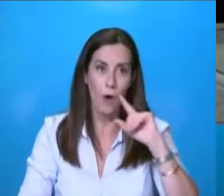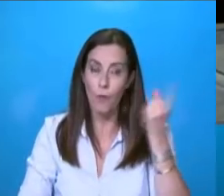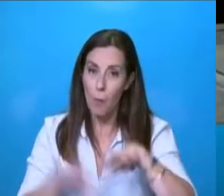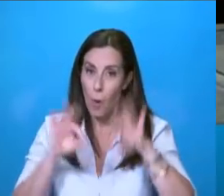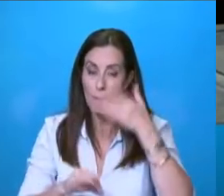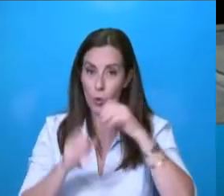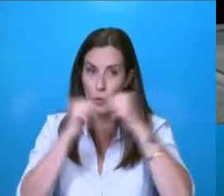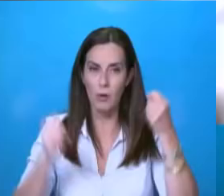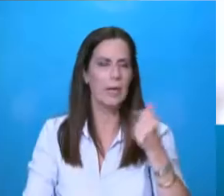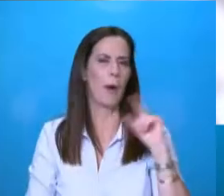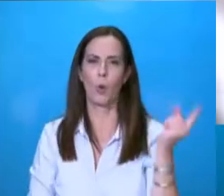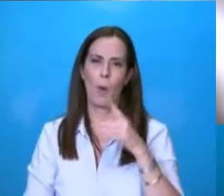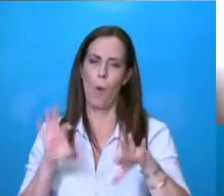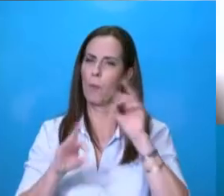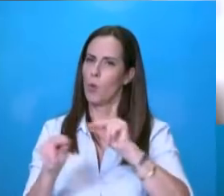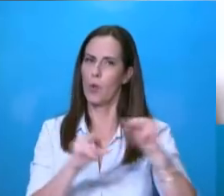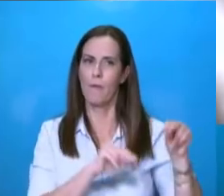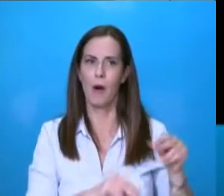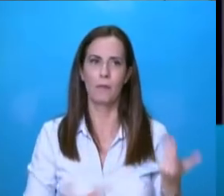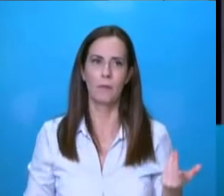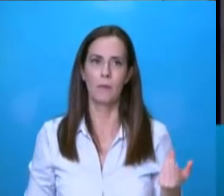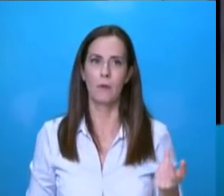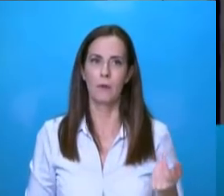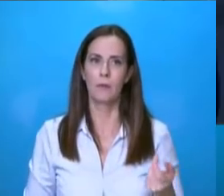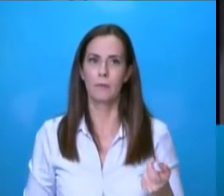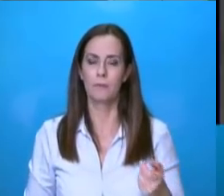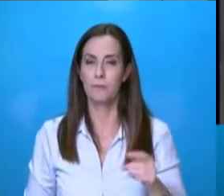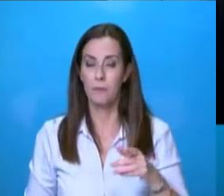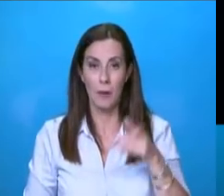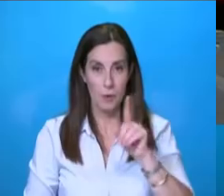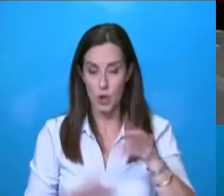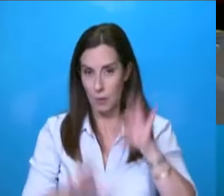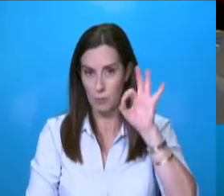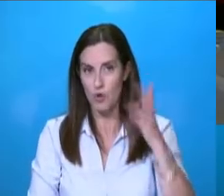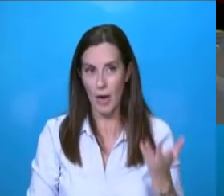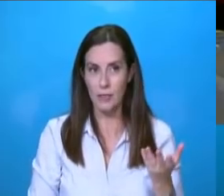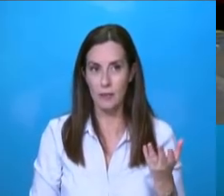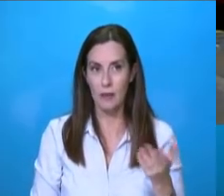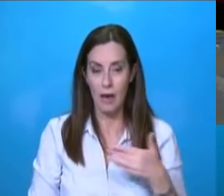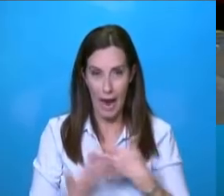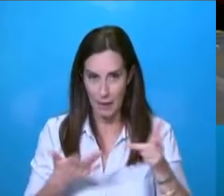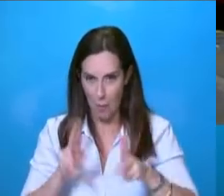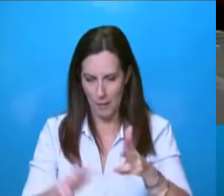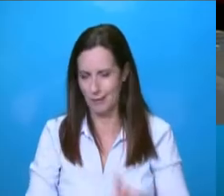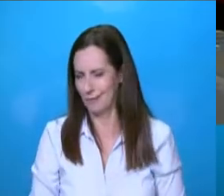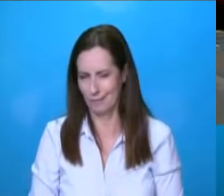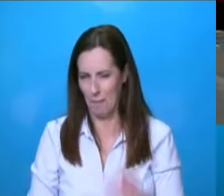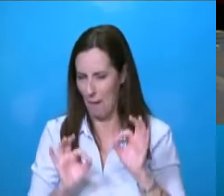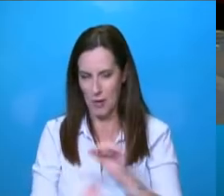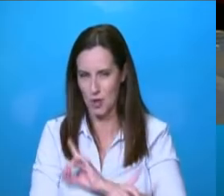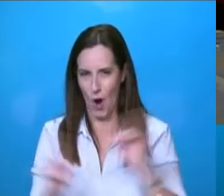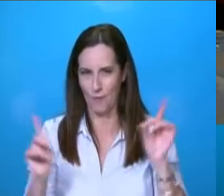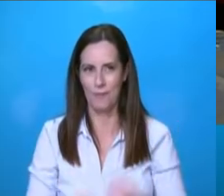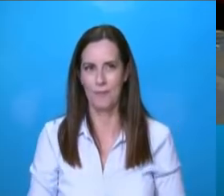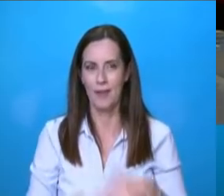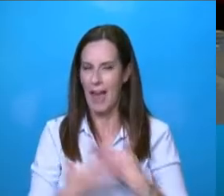התורה? כמעט כולם. כאילו, האלה שלא מצביעים לש"ס כנראה. אין פה מרץ. ממש לא.